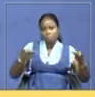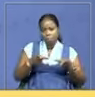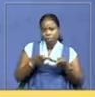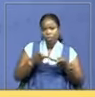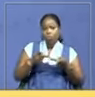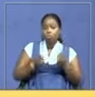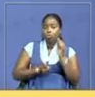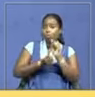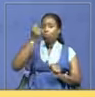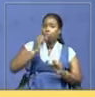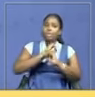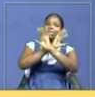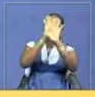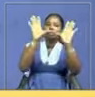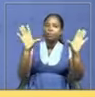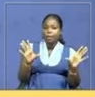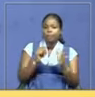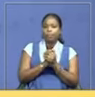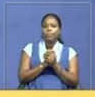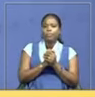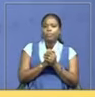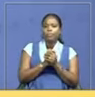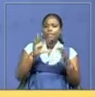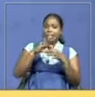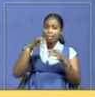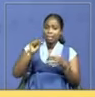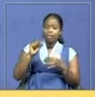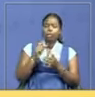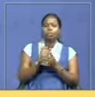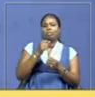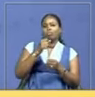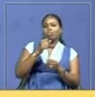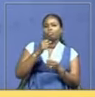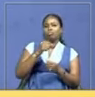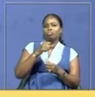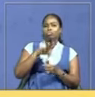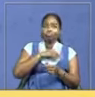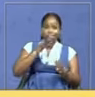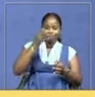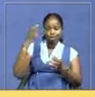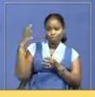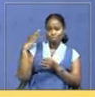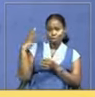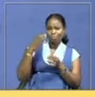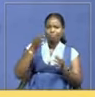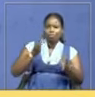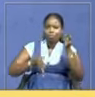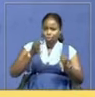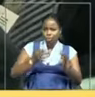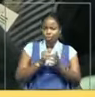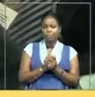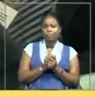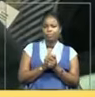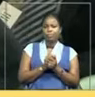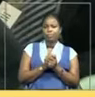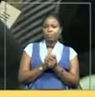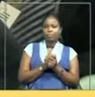transparent de gestion de la carrière des magistrats à définir un régime de privation de liberté mieux